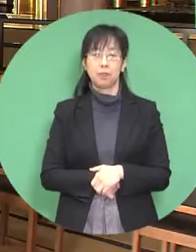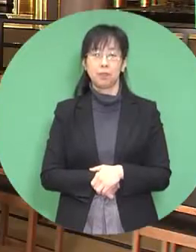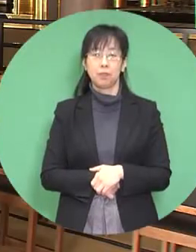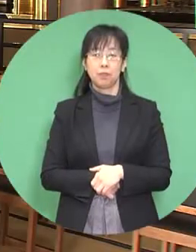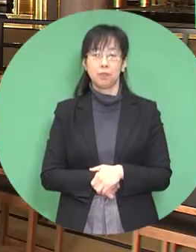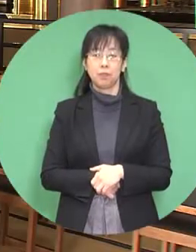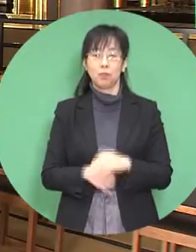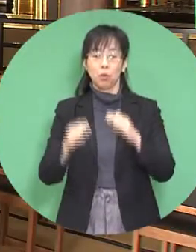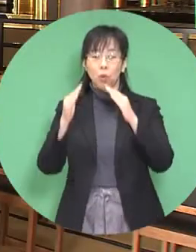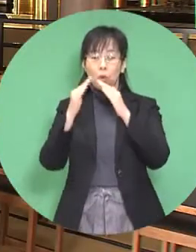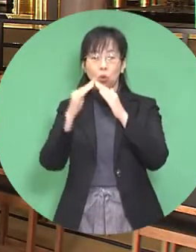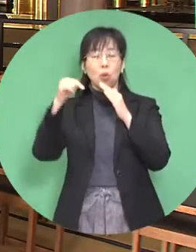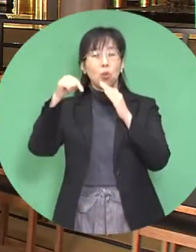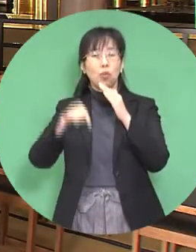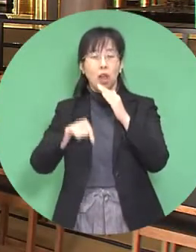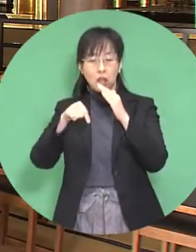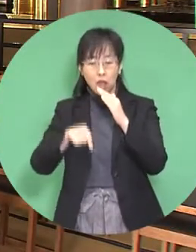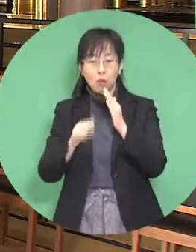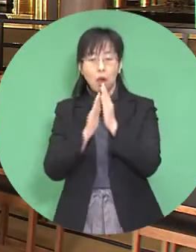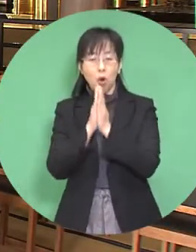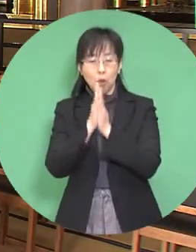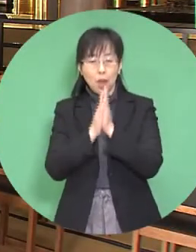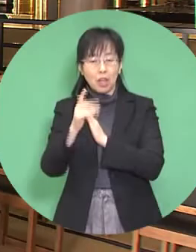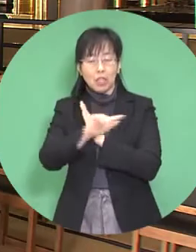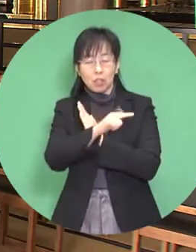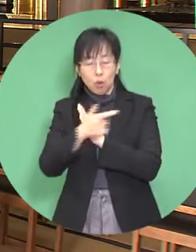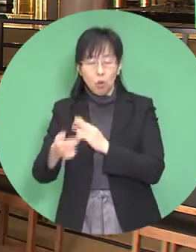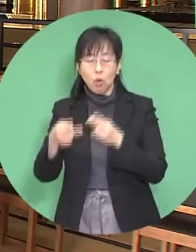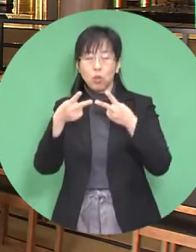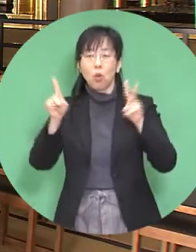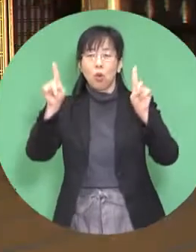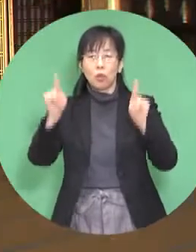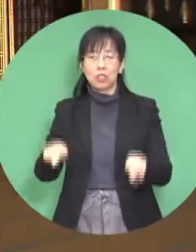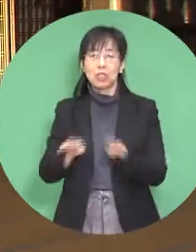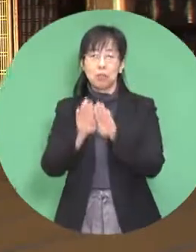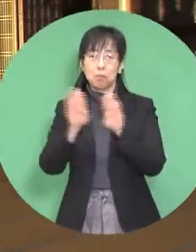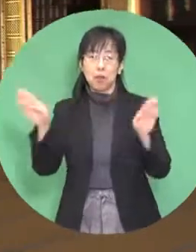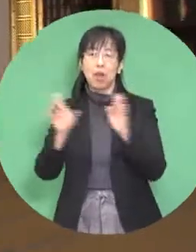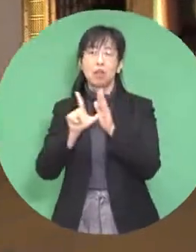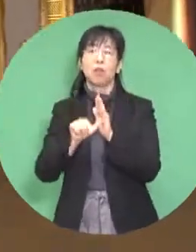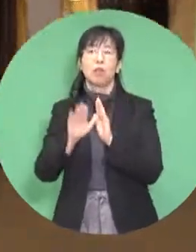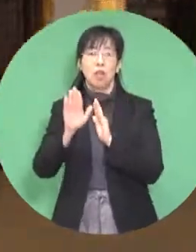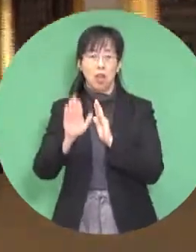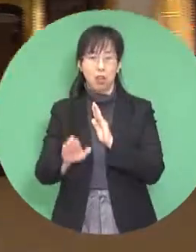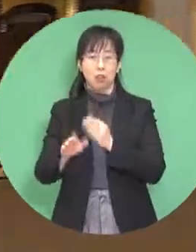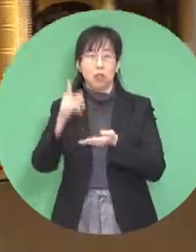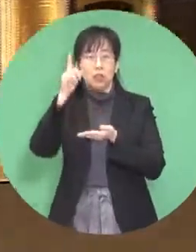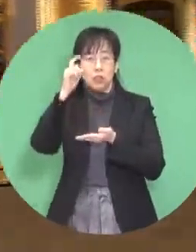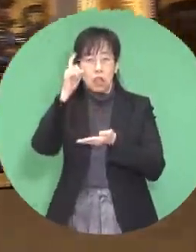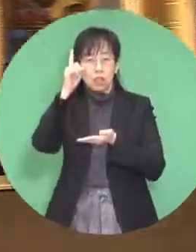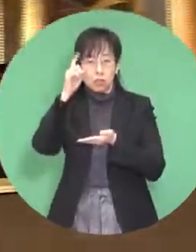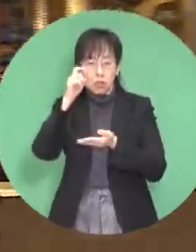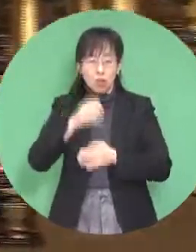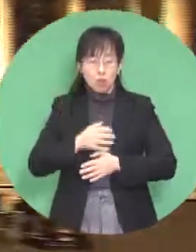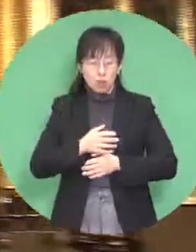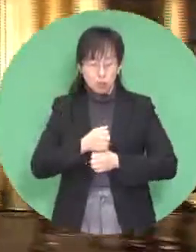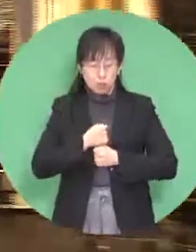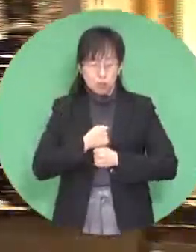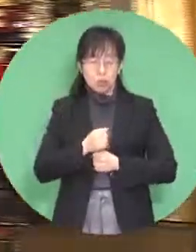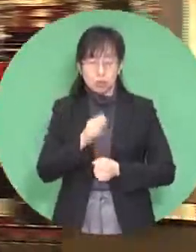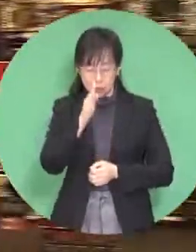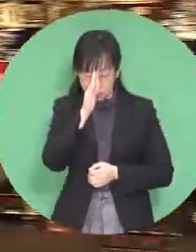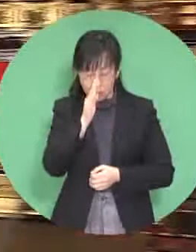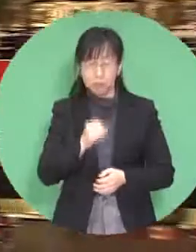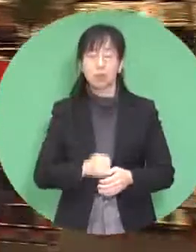お堂の中ではお参りなど行事が行われることもありますので撮影の時は周囲に注意を払ってください